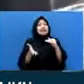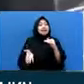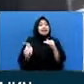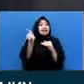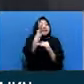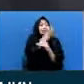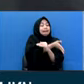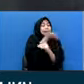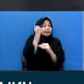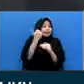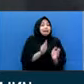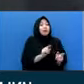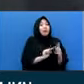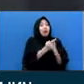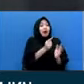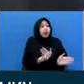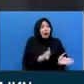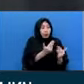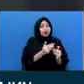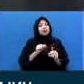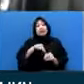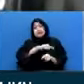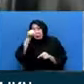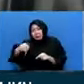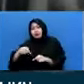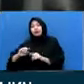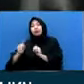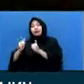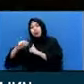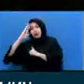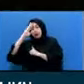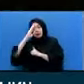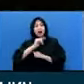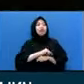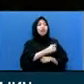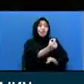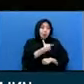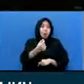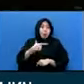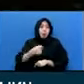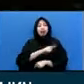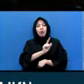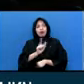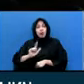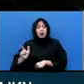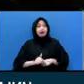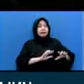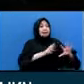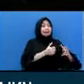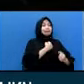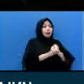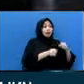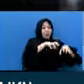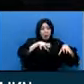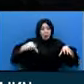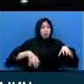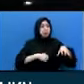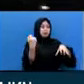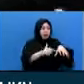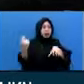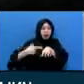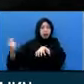sejak pembangunan IKN terutama menjelang upacara hampir seluruh mobil di sejumlah pengusaha jasa rental mobil di kota